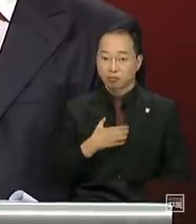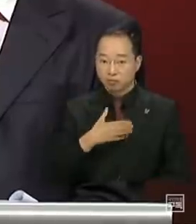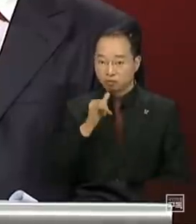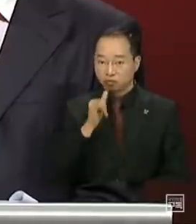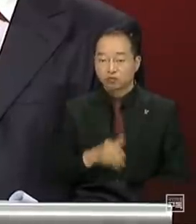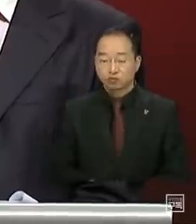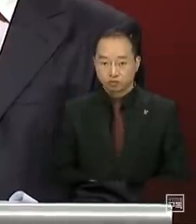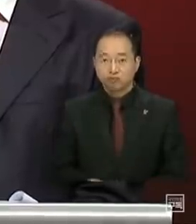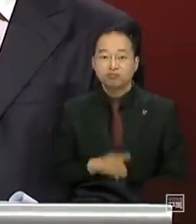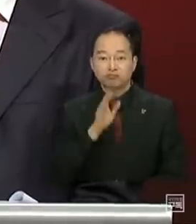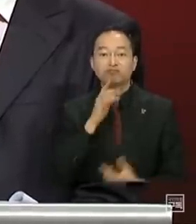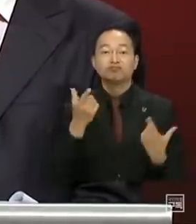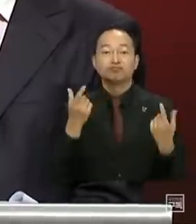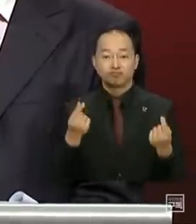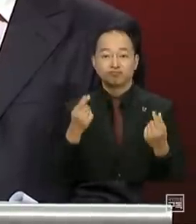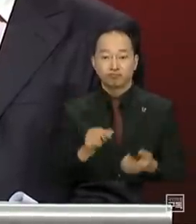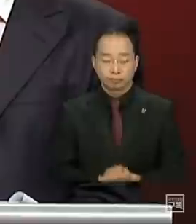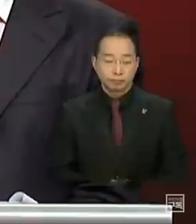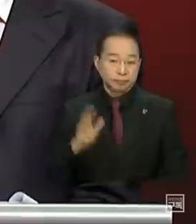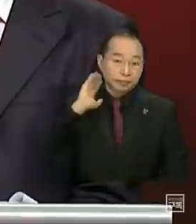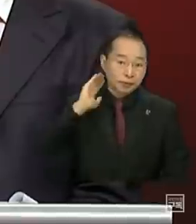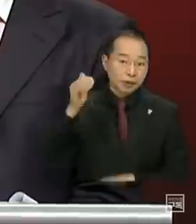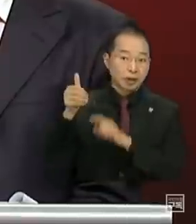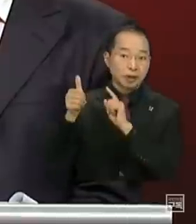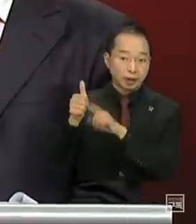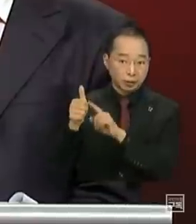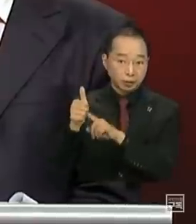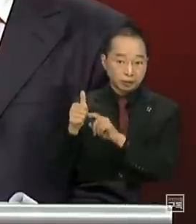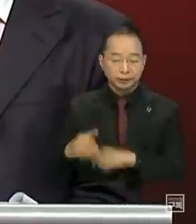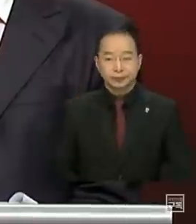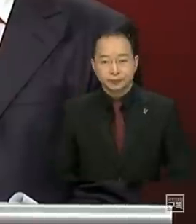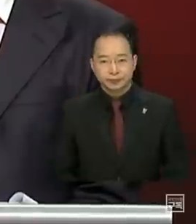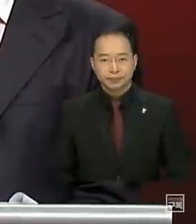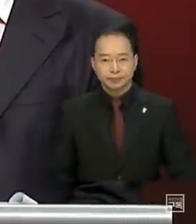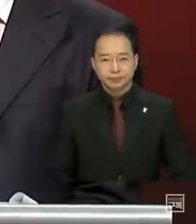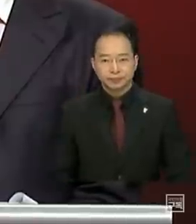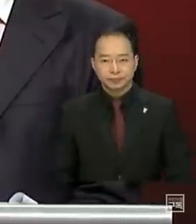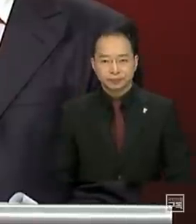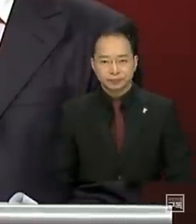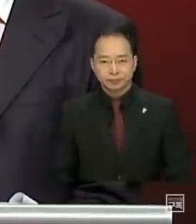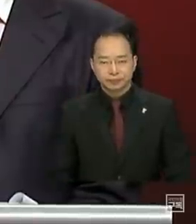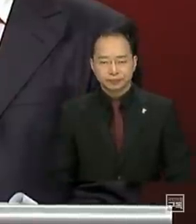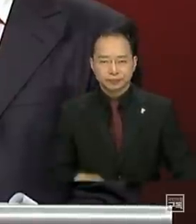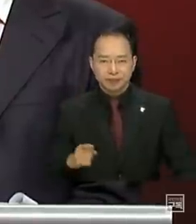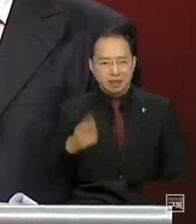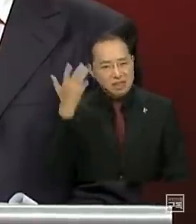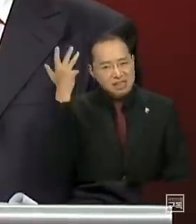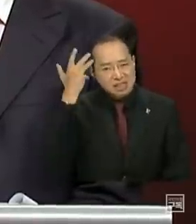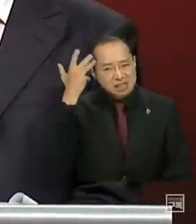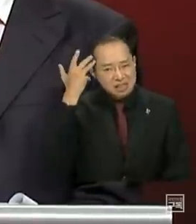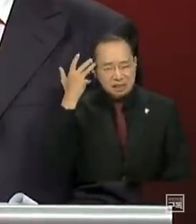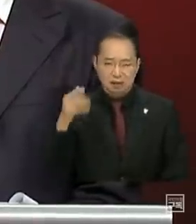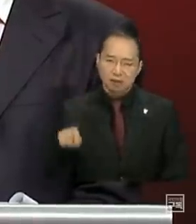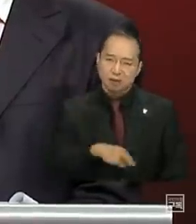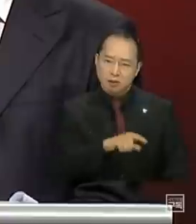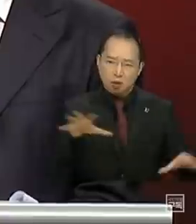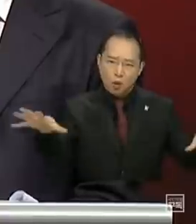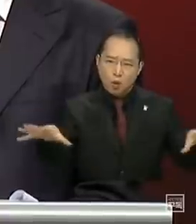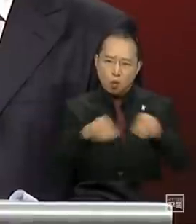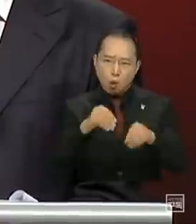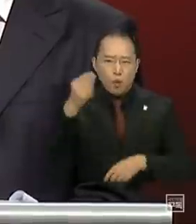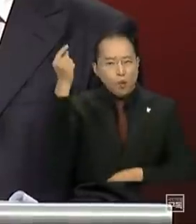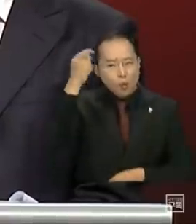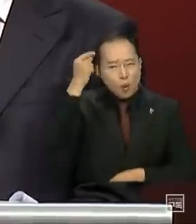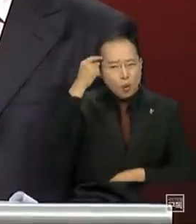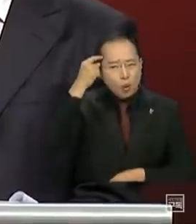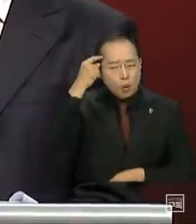생각합니다. 그렇습니다. 그래서 대통령이 알아야 될 총론 또는 철학 이게 과연 어디까지인가